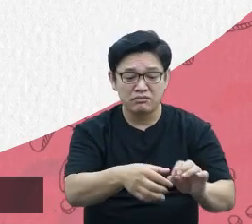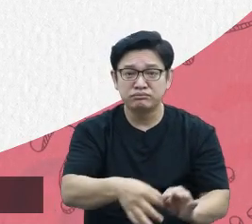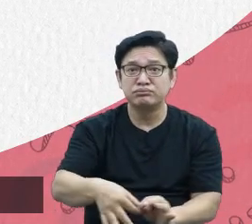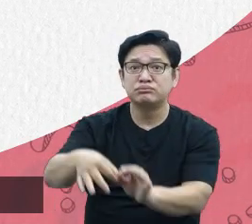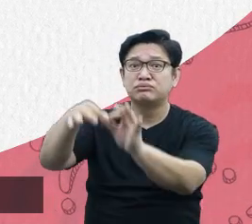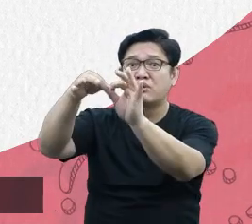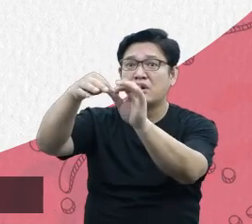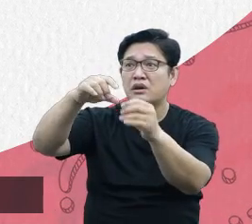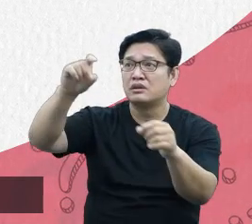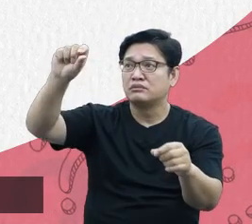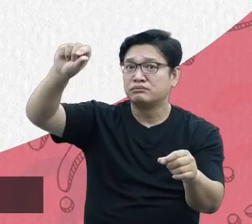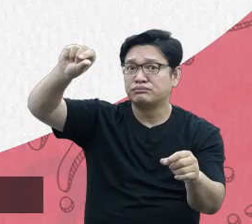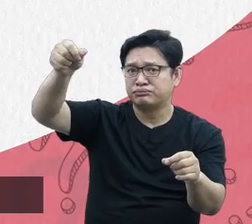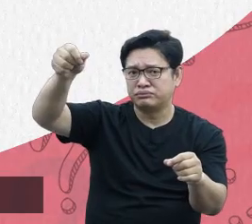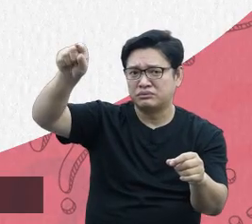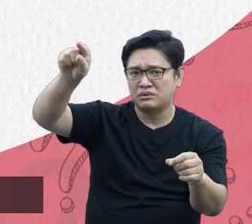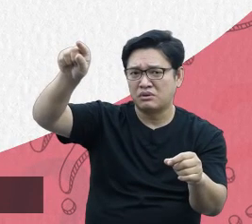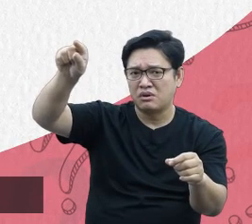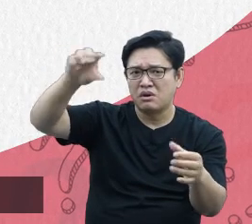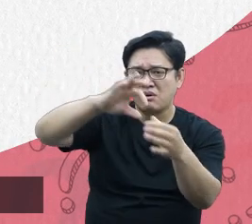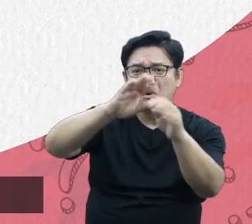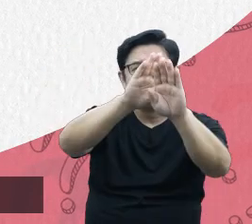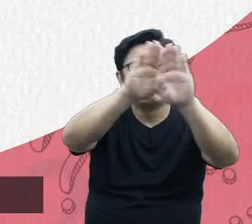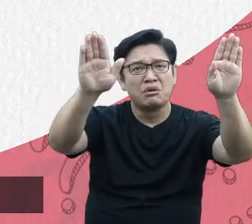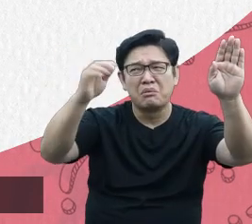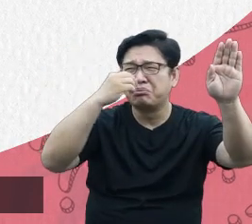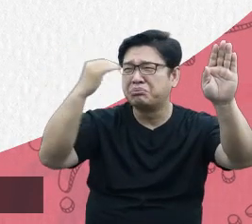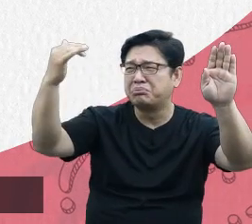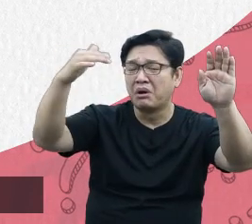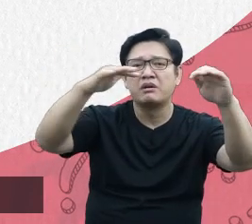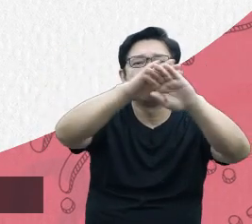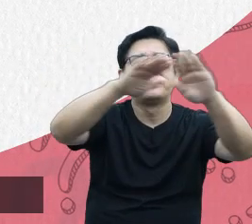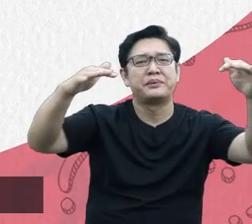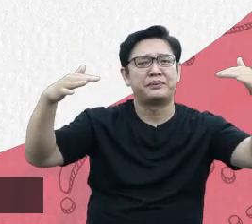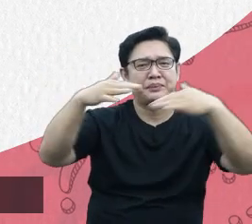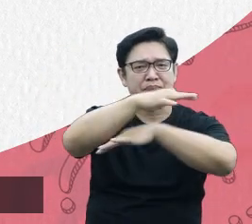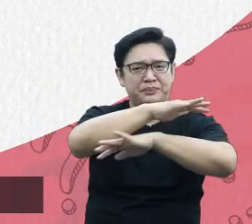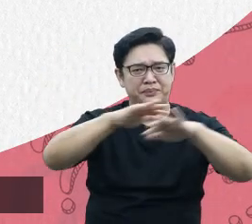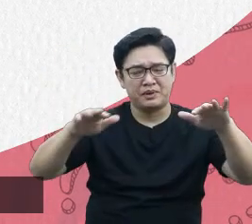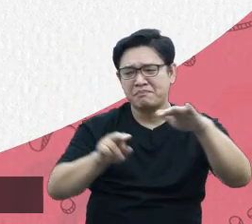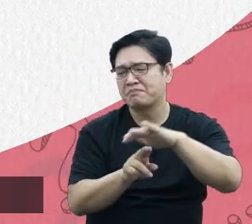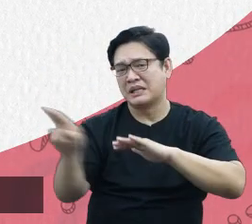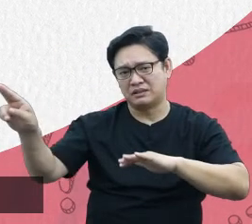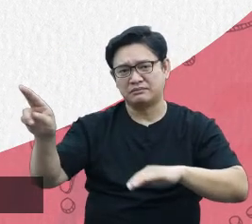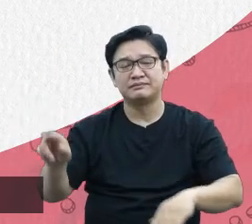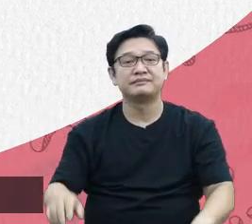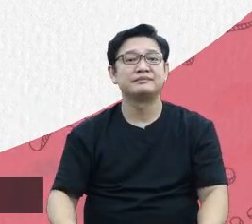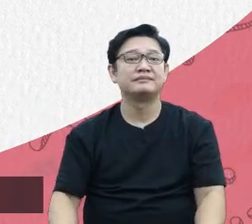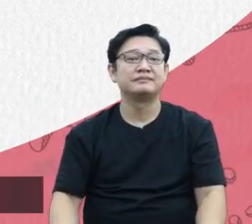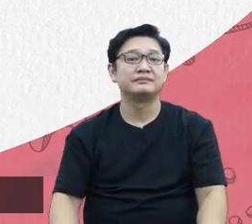만약 가스 새는 냄새가 나면 창문을 열어두고 대피하도록 합니다.